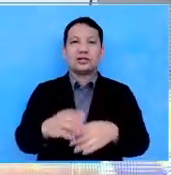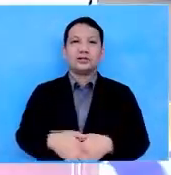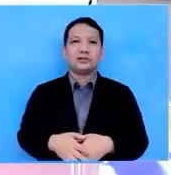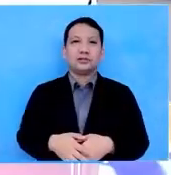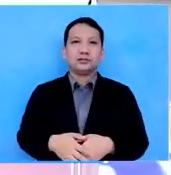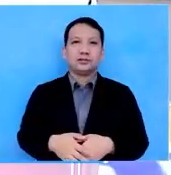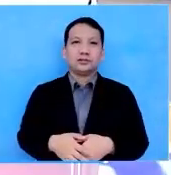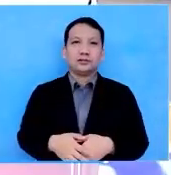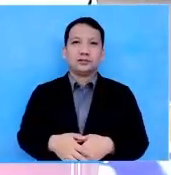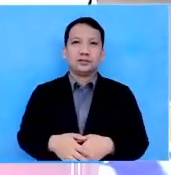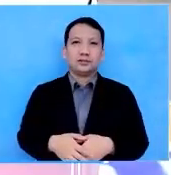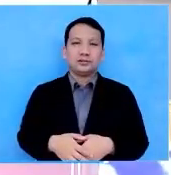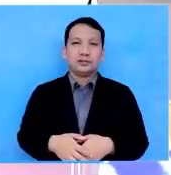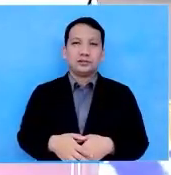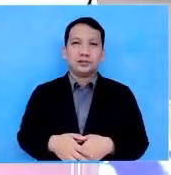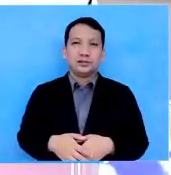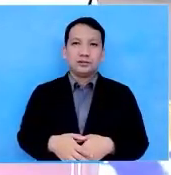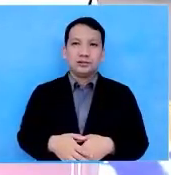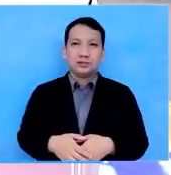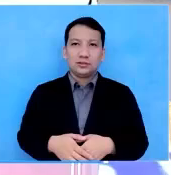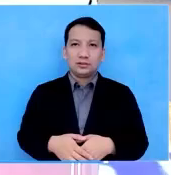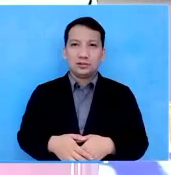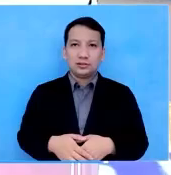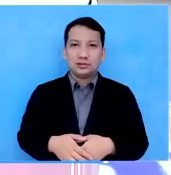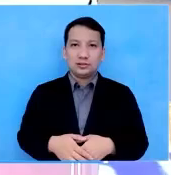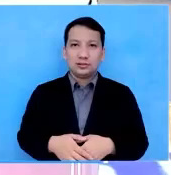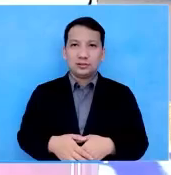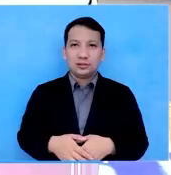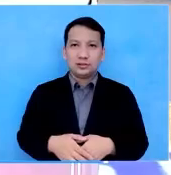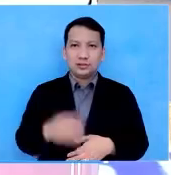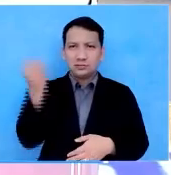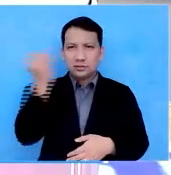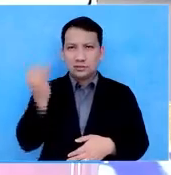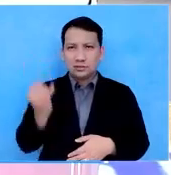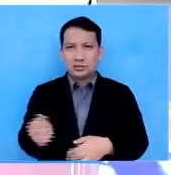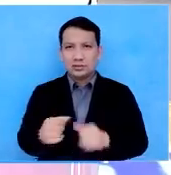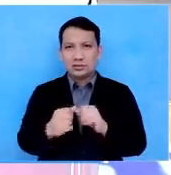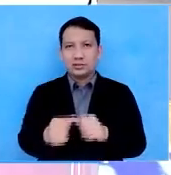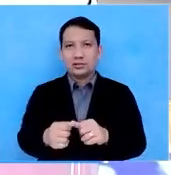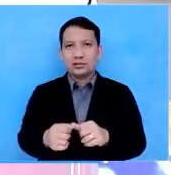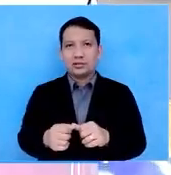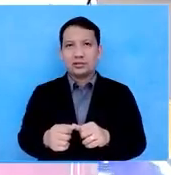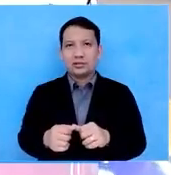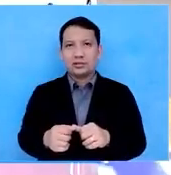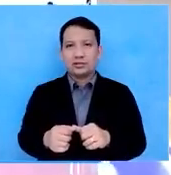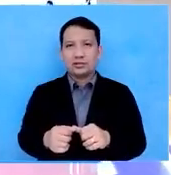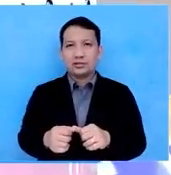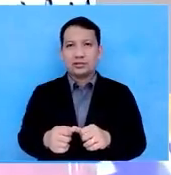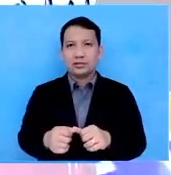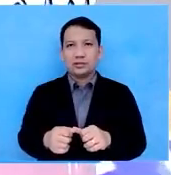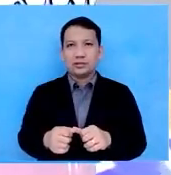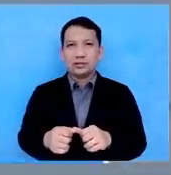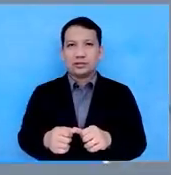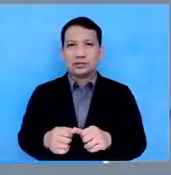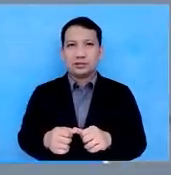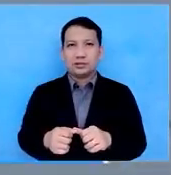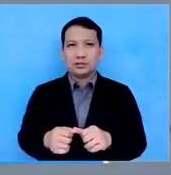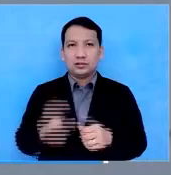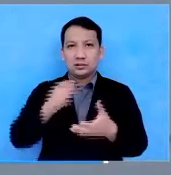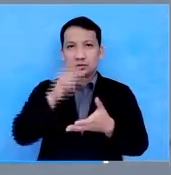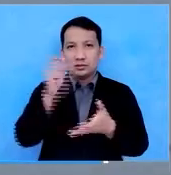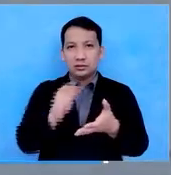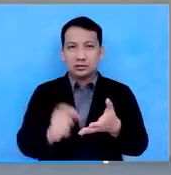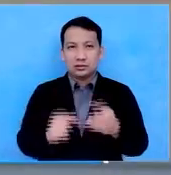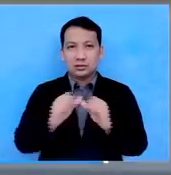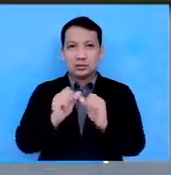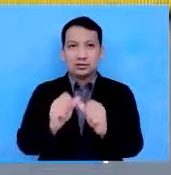yung... Pero wait, teka lang muna, dito muna tayo. Totoong cake ba yan? Parang drawing-drawing siya, eh, no? Nilagyan lang natin ang outline na black para parang